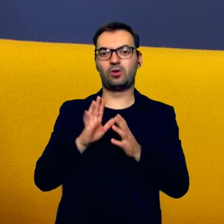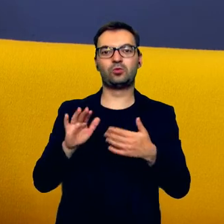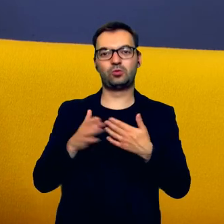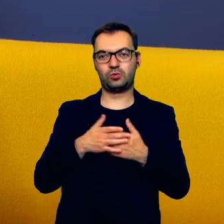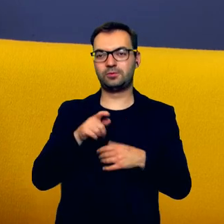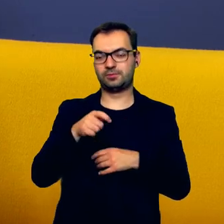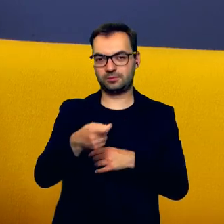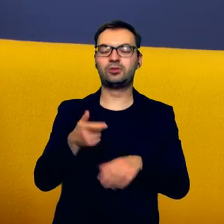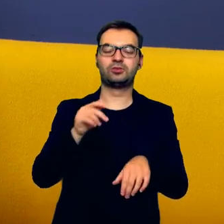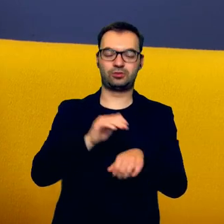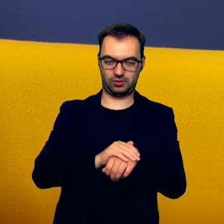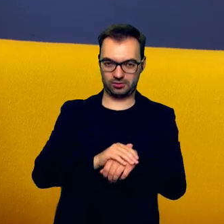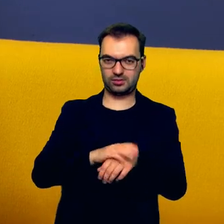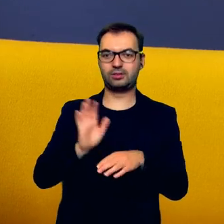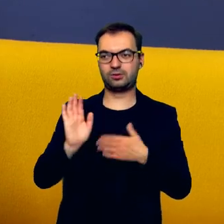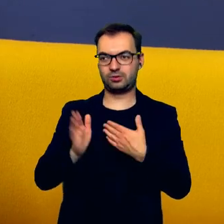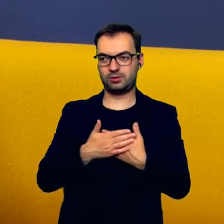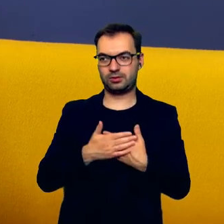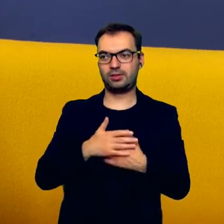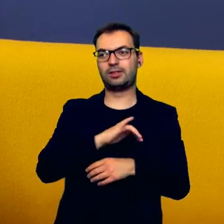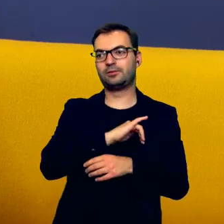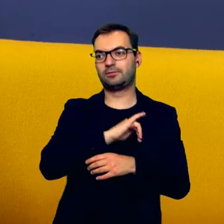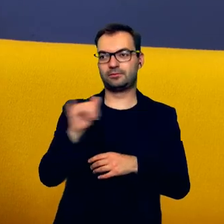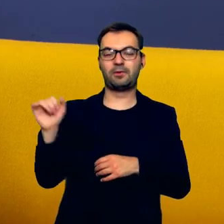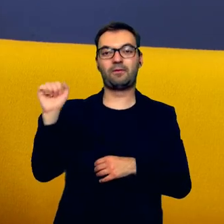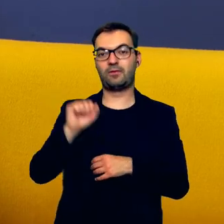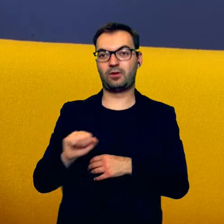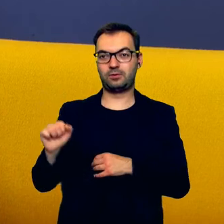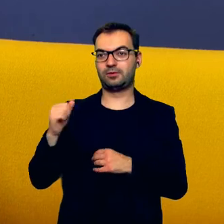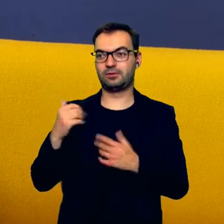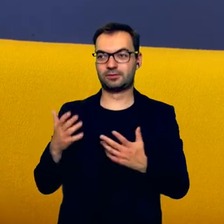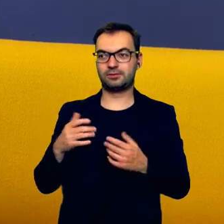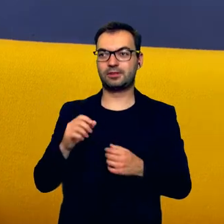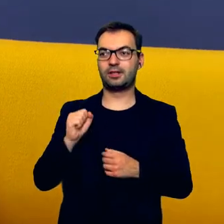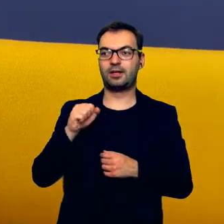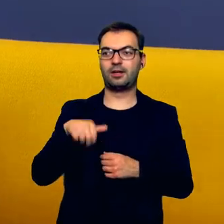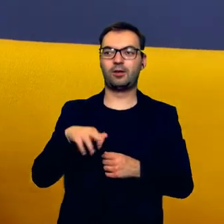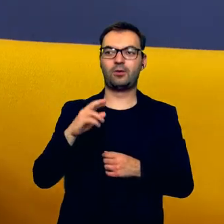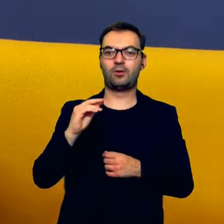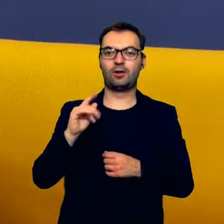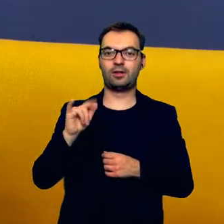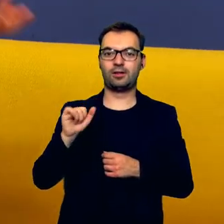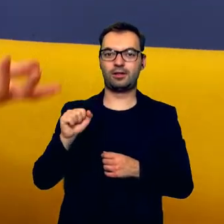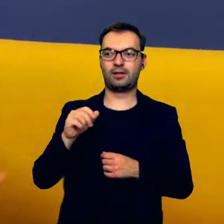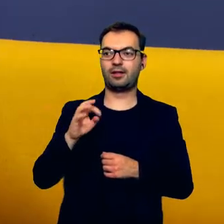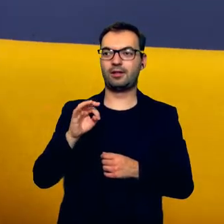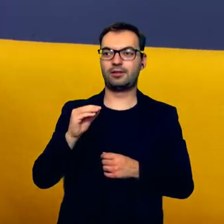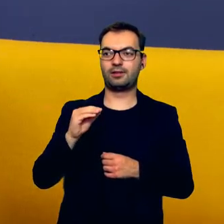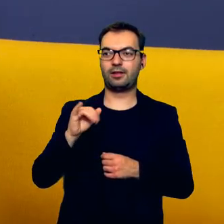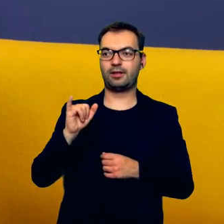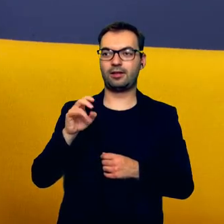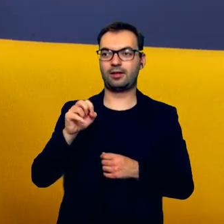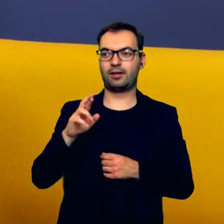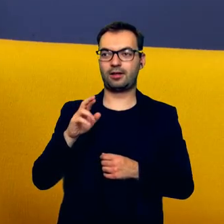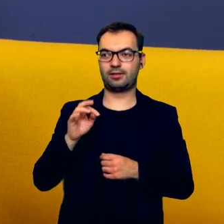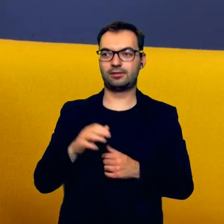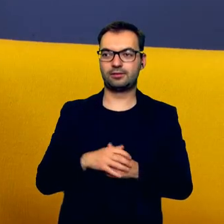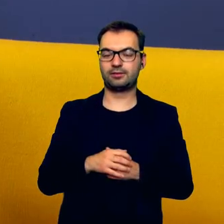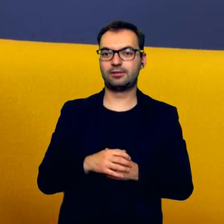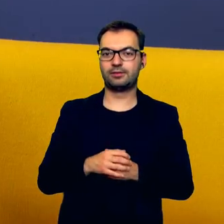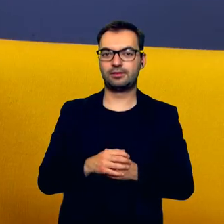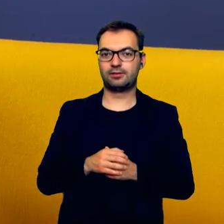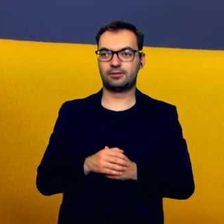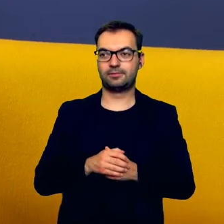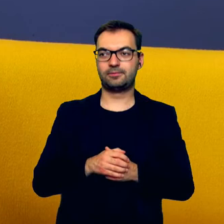rękę, zgadza się wyjść za niego za mąż, przyjeżdża do Wrocławia. Aurelia Teichert, bo tak się nazywa po